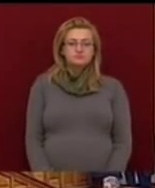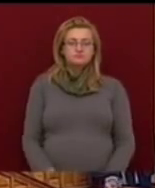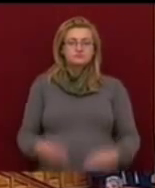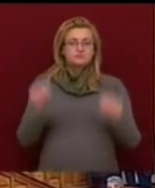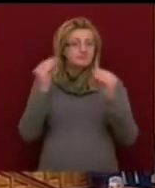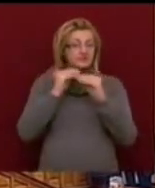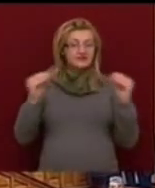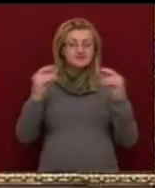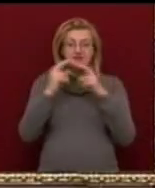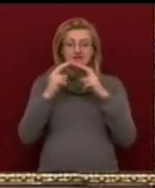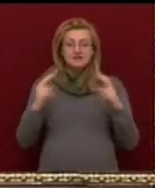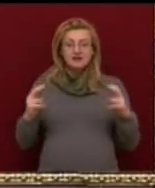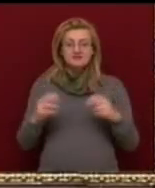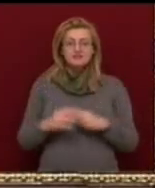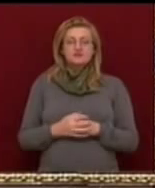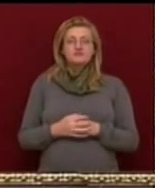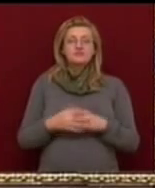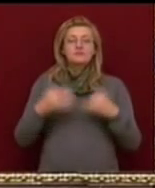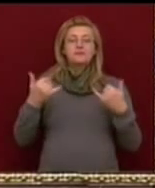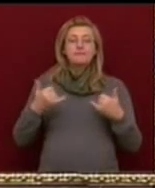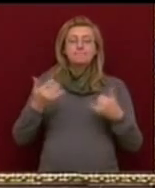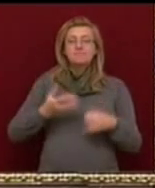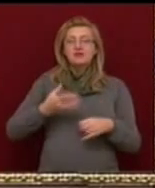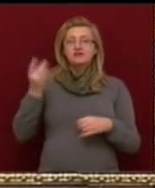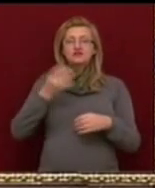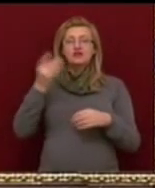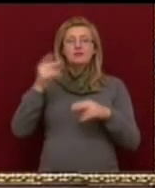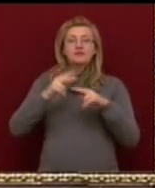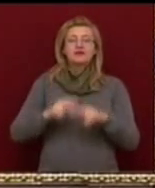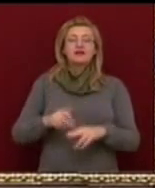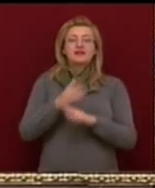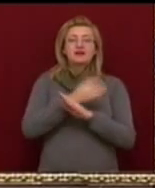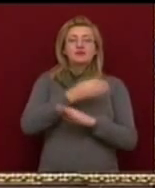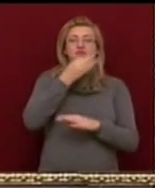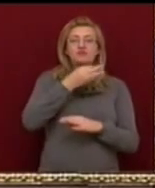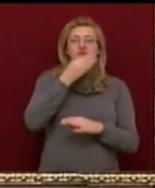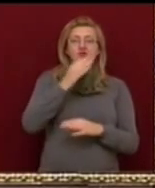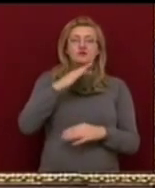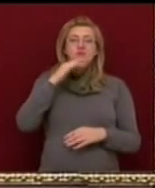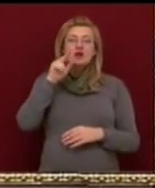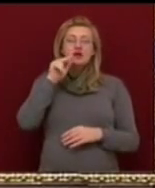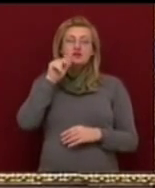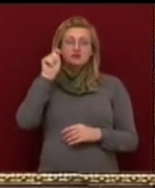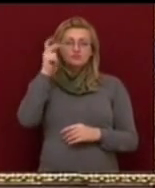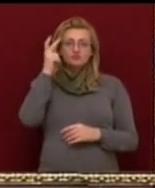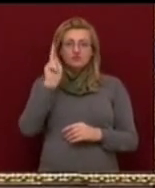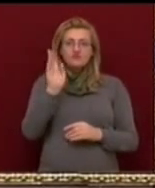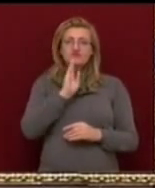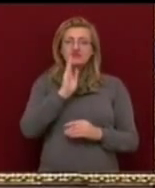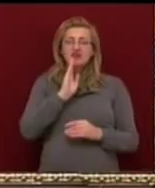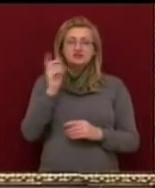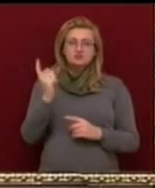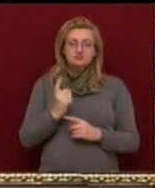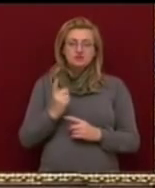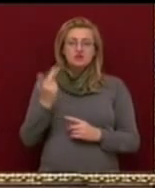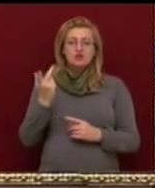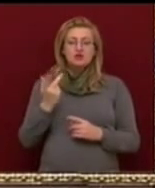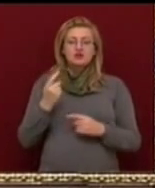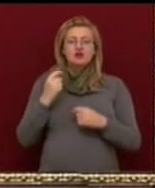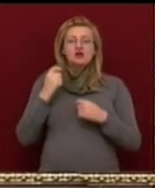Tisztelt ház! A mai napon napirend előtti felszólásra jelentkezett Rogán Antal képviselő úr a Fidesz részéről